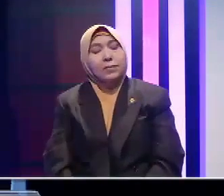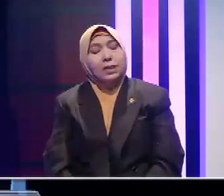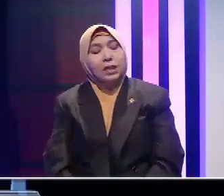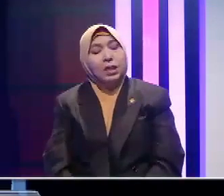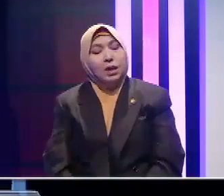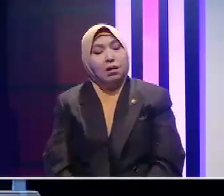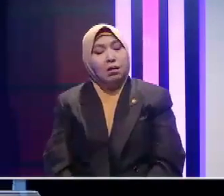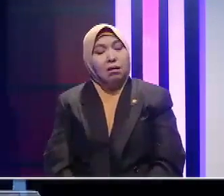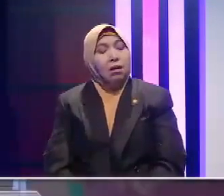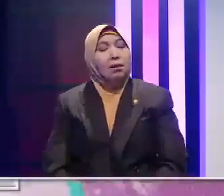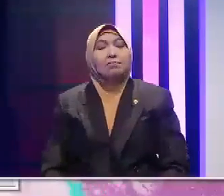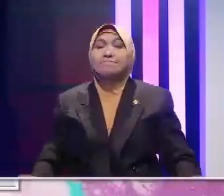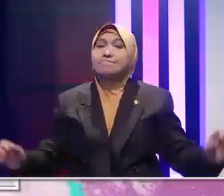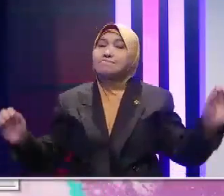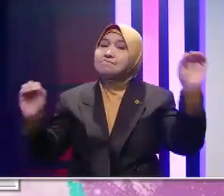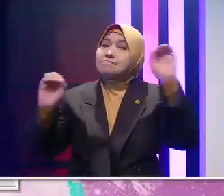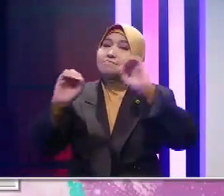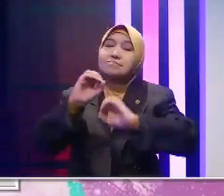Ma